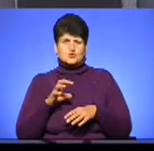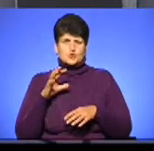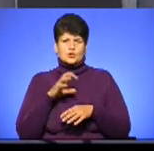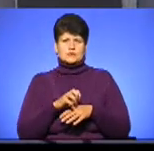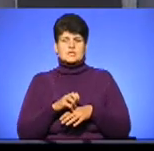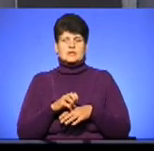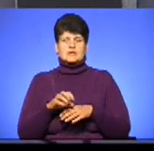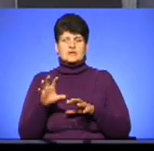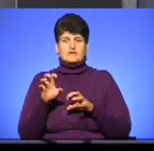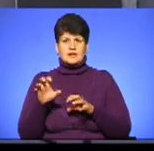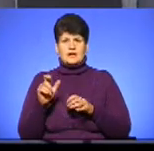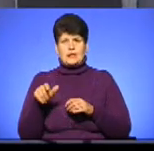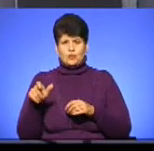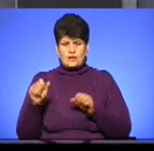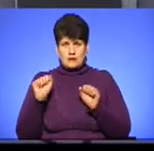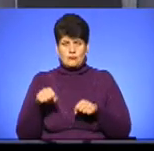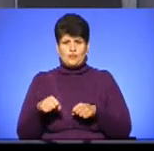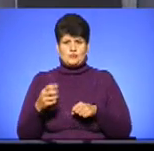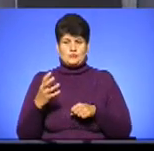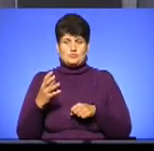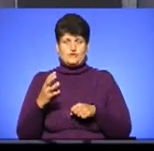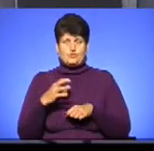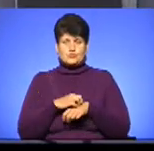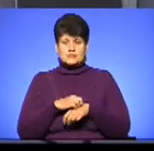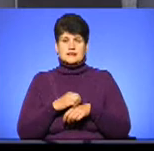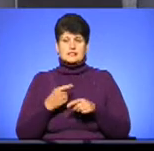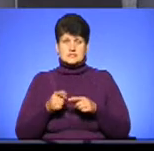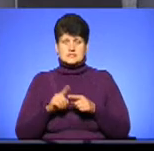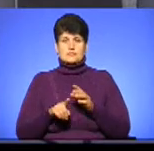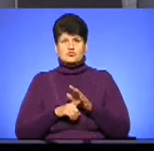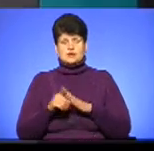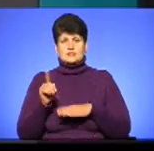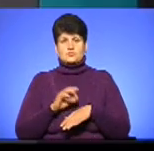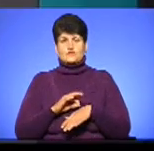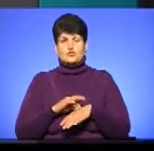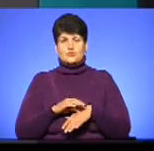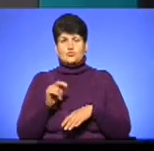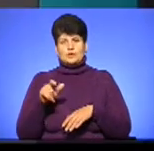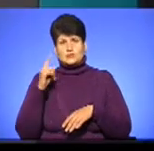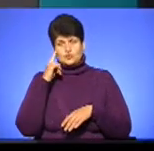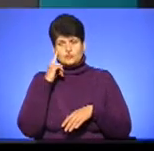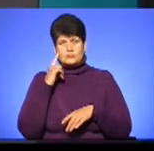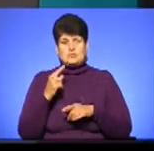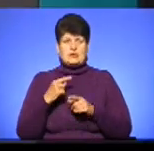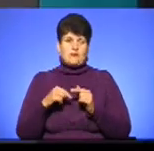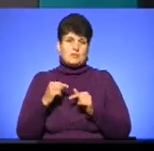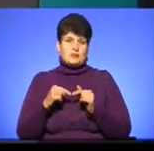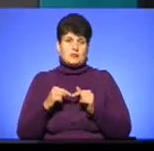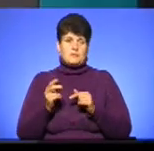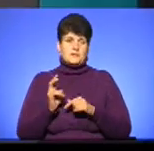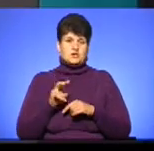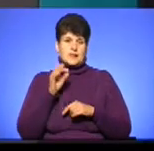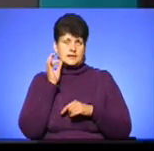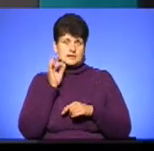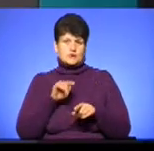домашнім тваринам, птиці, навіть людям такі були приклади, що це вже тоді починається клініка. Тобто людина думає навпаки, прийшла така лисиця,